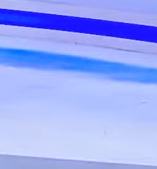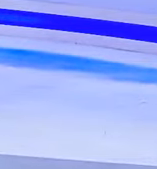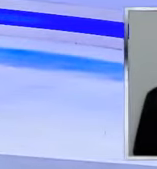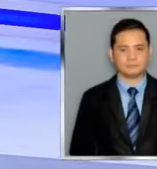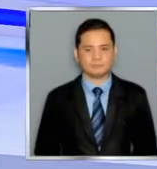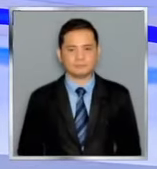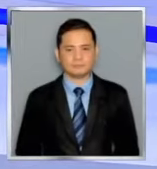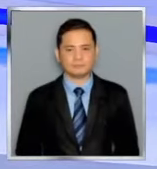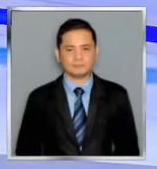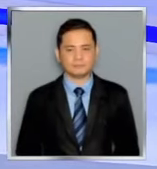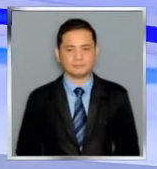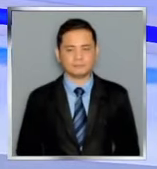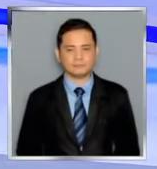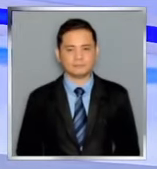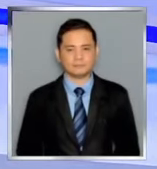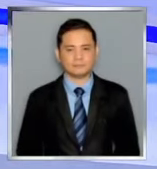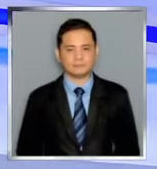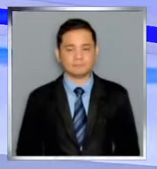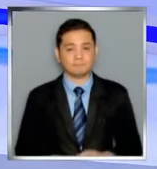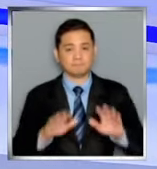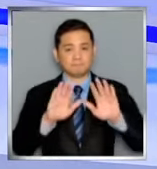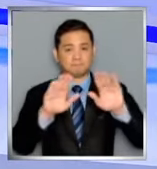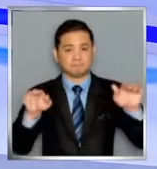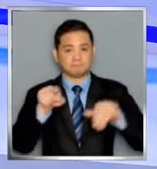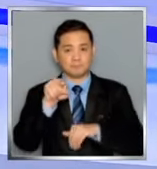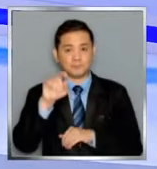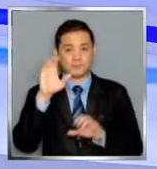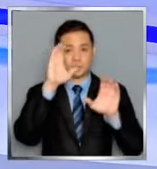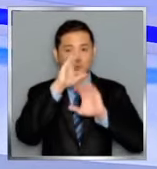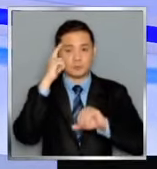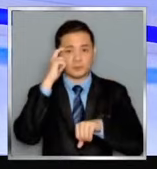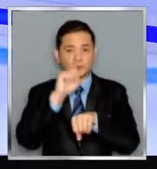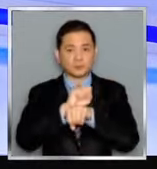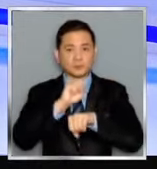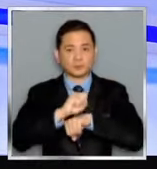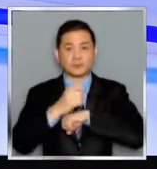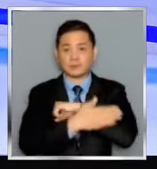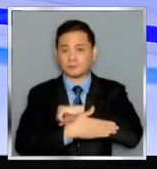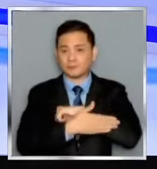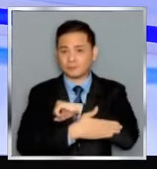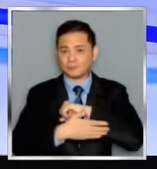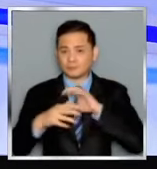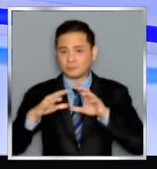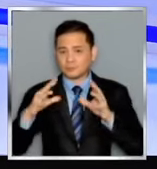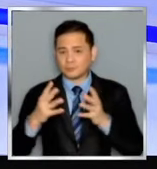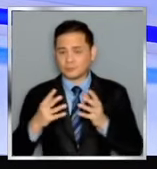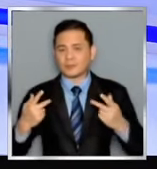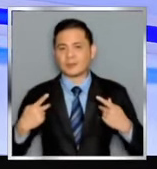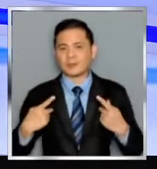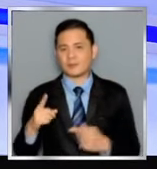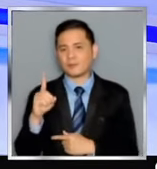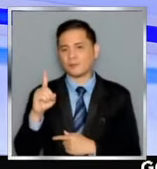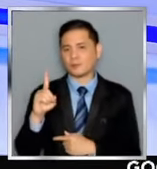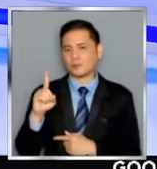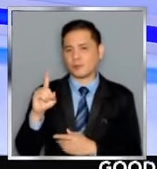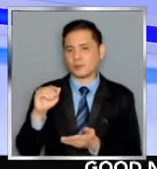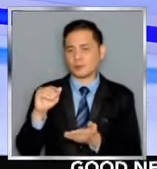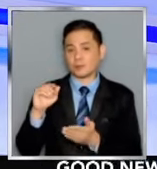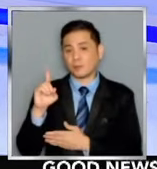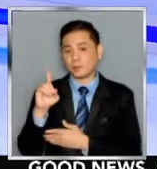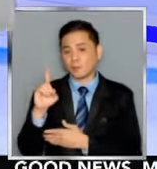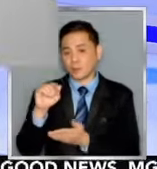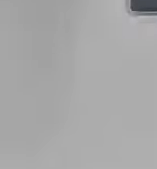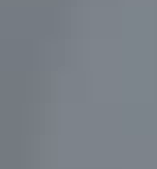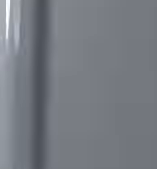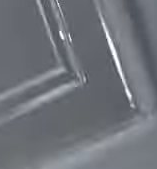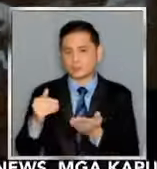Kapuso, naghahanap po ba kayo ng trabaho abroad? May alok na 100,000 trabaho sa Japan. Yan ang tinutukan ni Mai